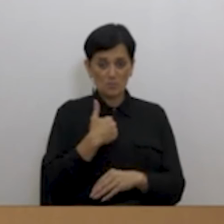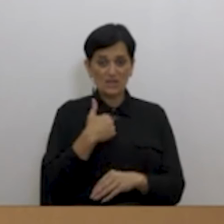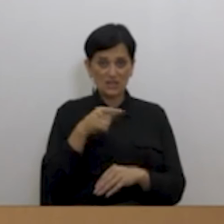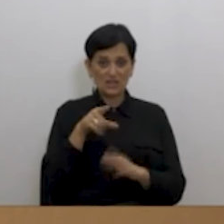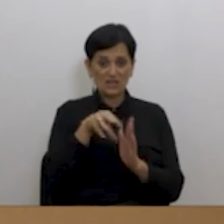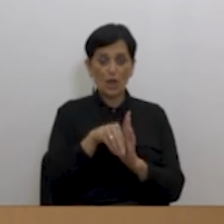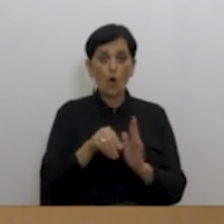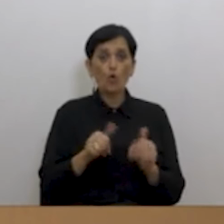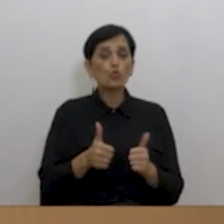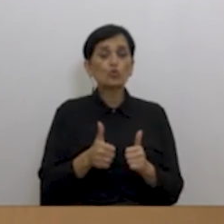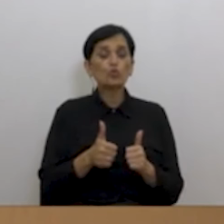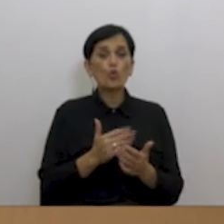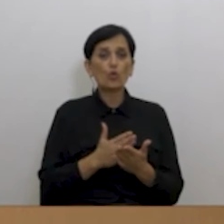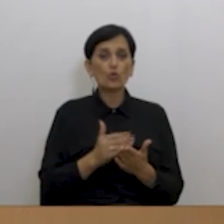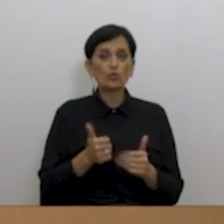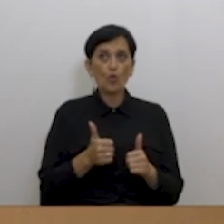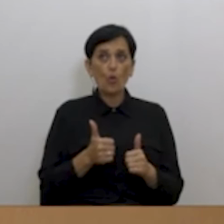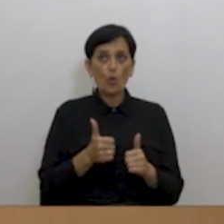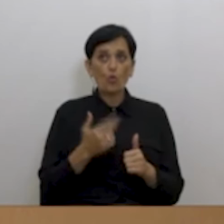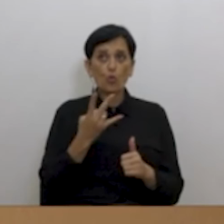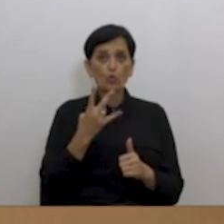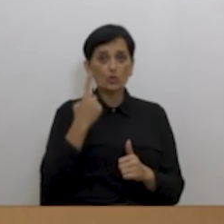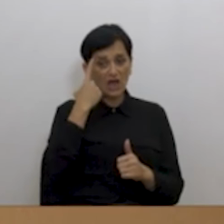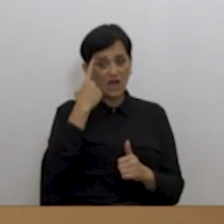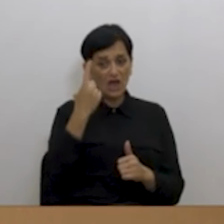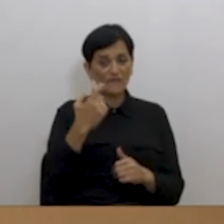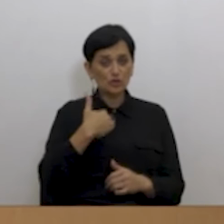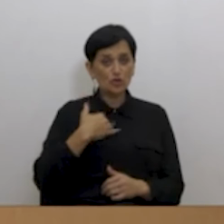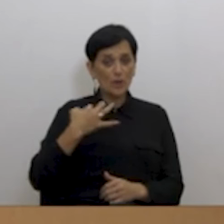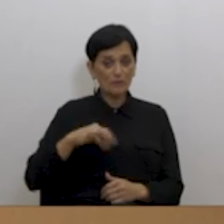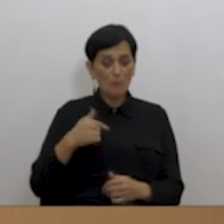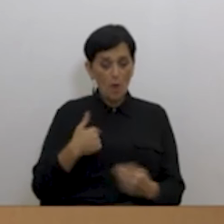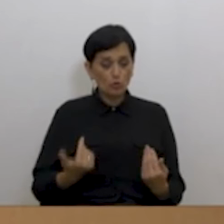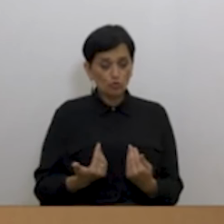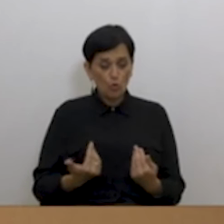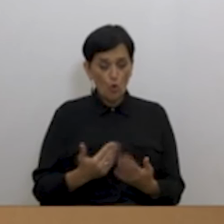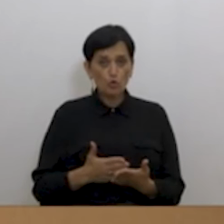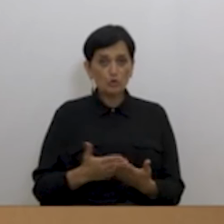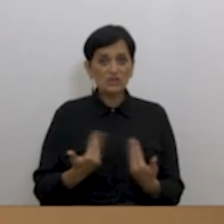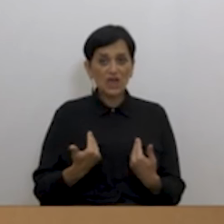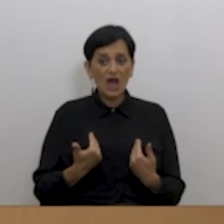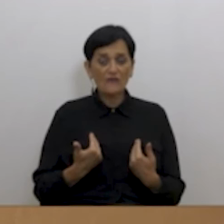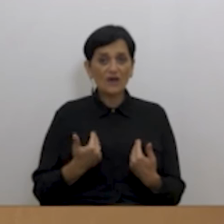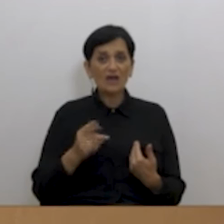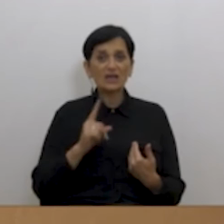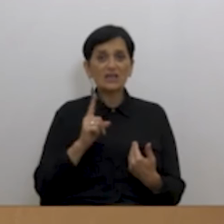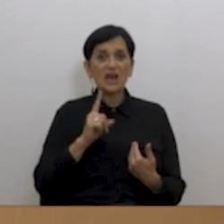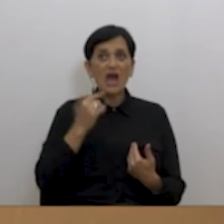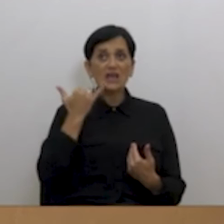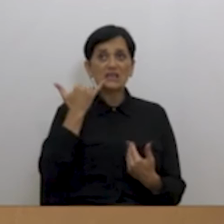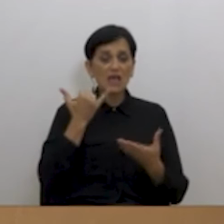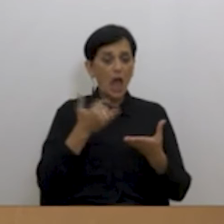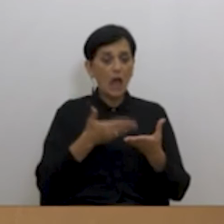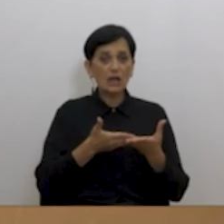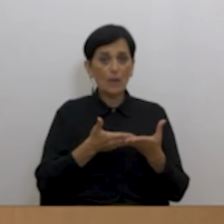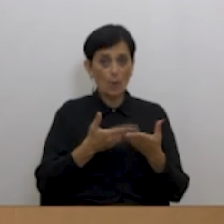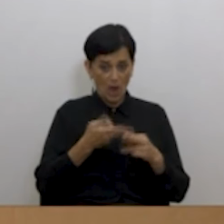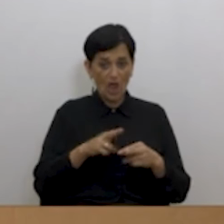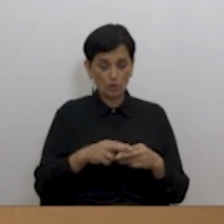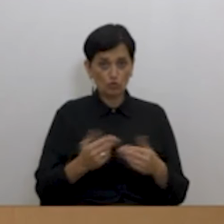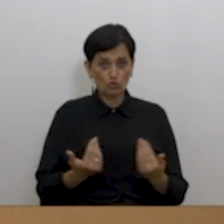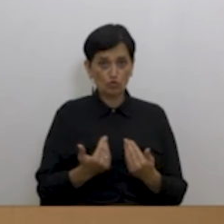მაგრამ როგორ ვიყო? ხონდე გავაგები ჩემშილებს რომ ცოცხალი ვარი. რაზე დავტენ ტელეფონი? აი ეს არის